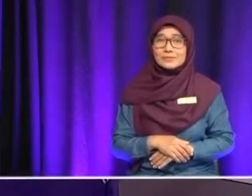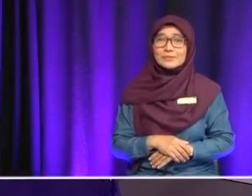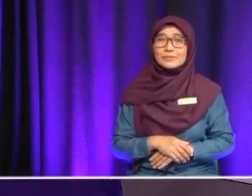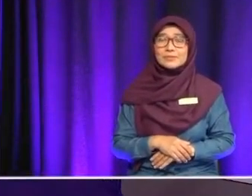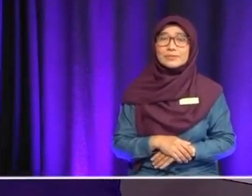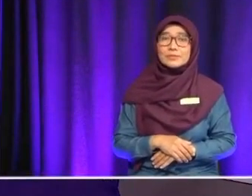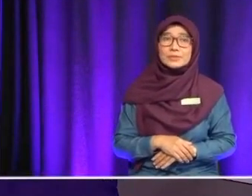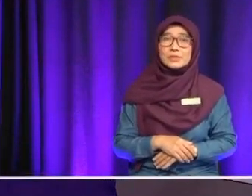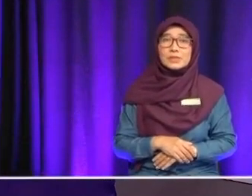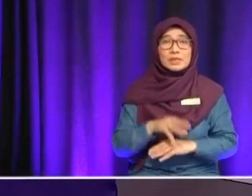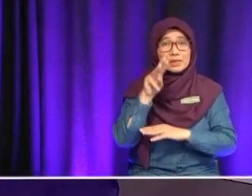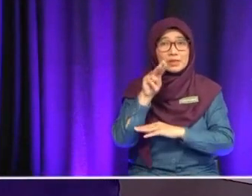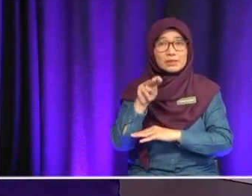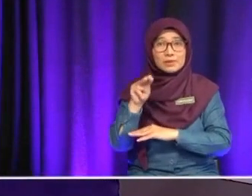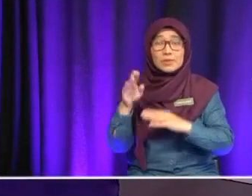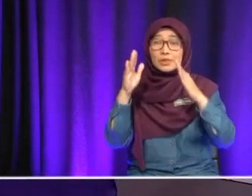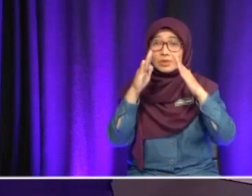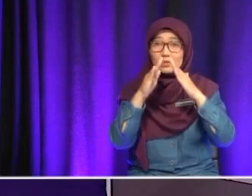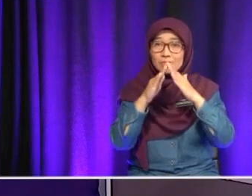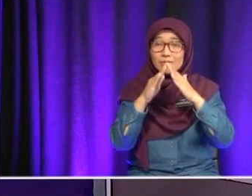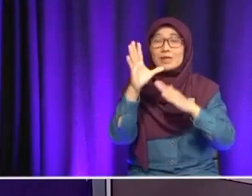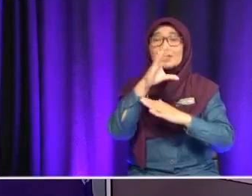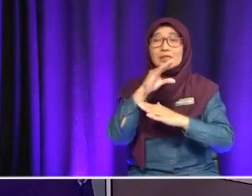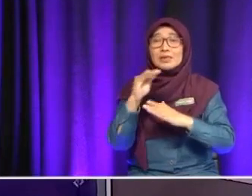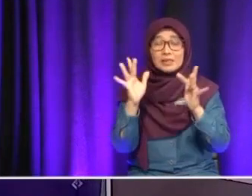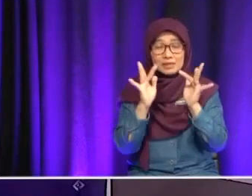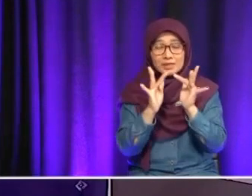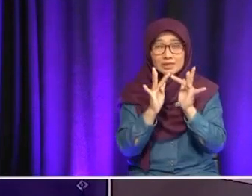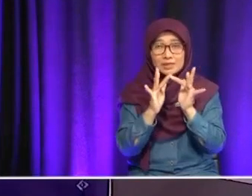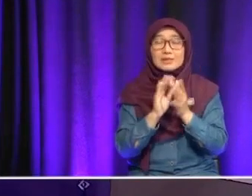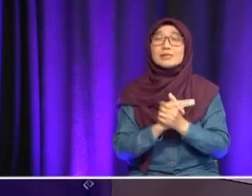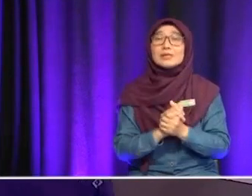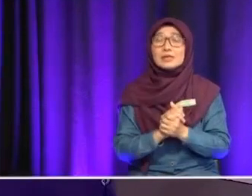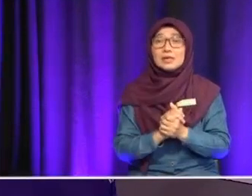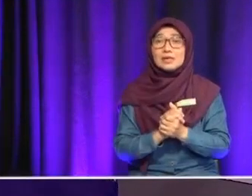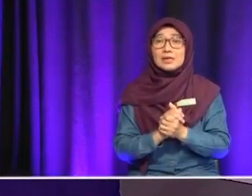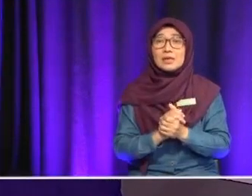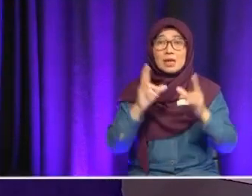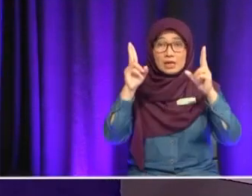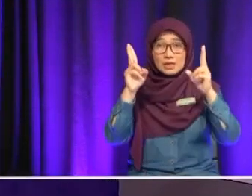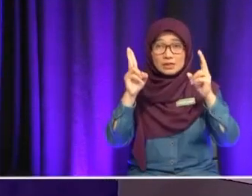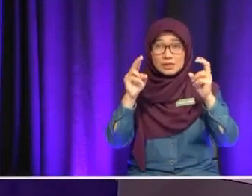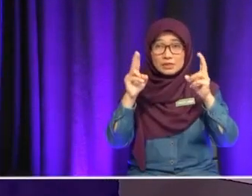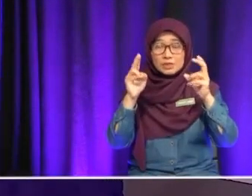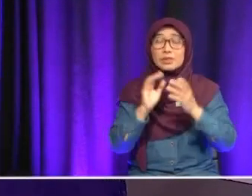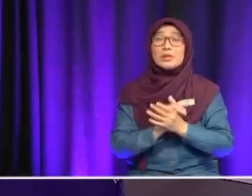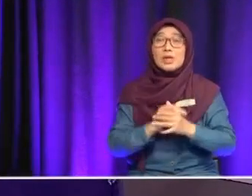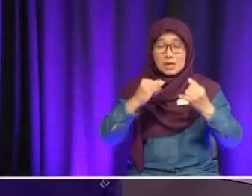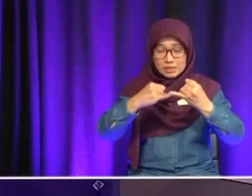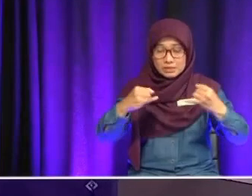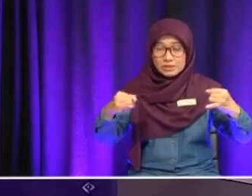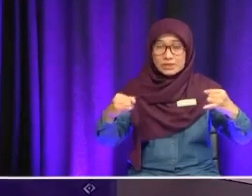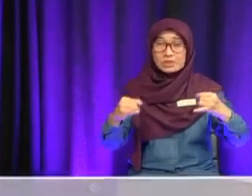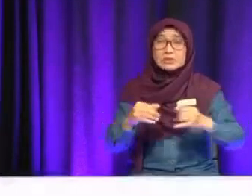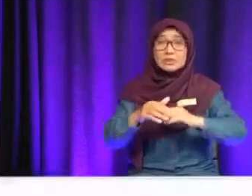Okey, murid-murid di rumah dan juga di talian, insya-Allah pada hari ini tajuk atau topik kita adalah